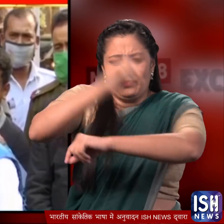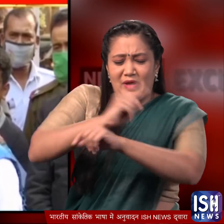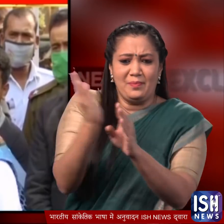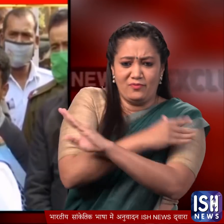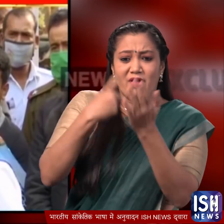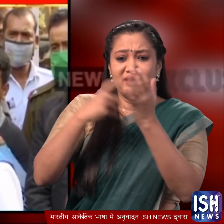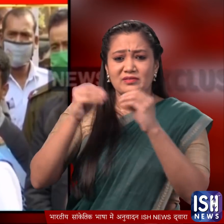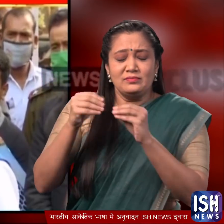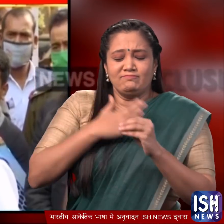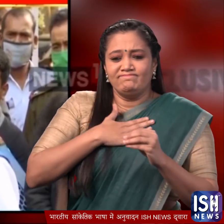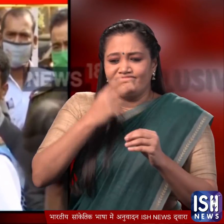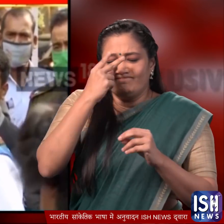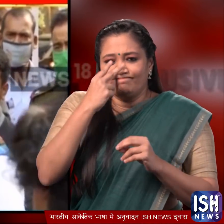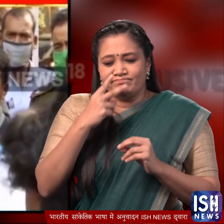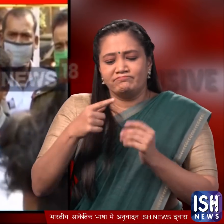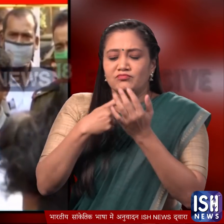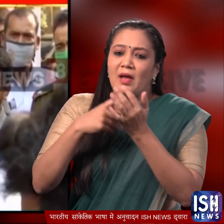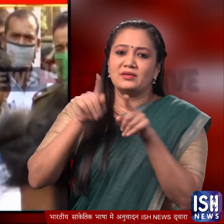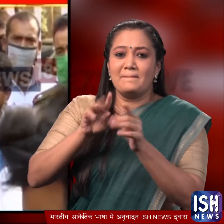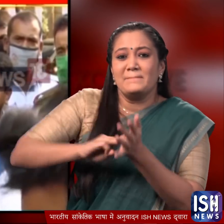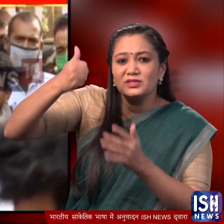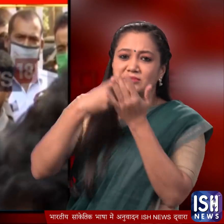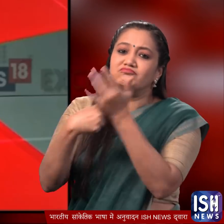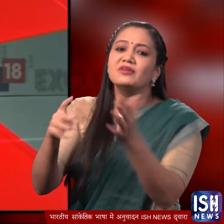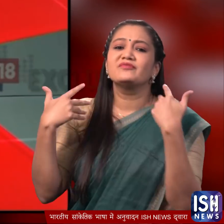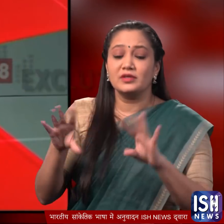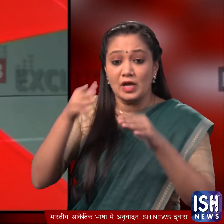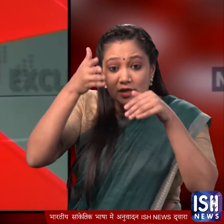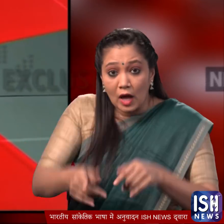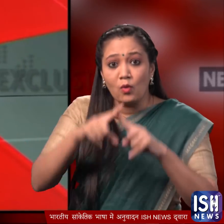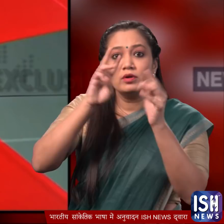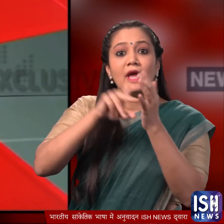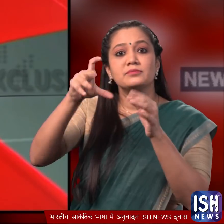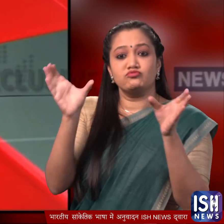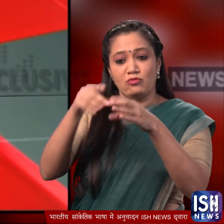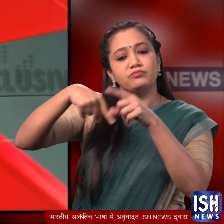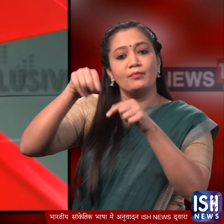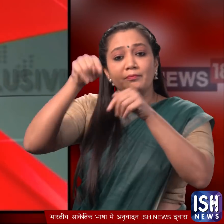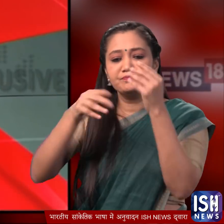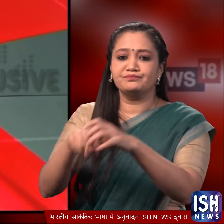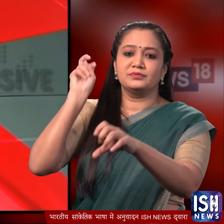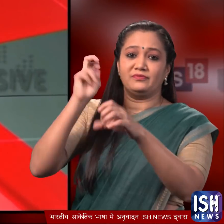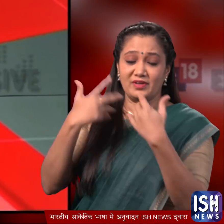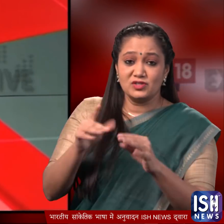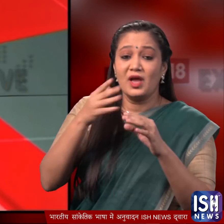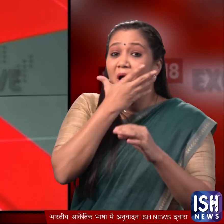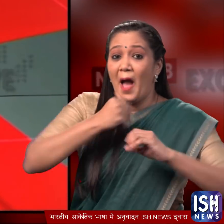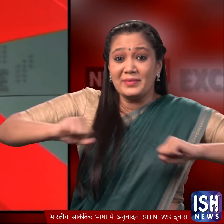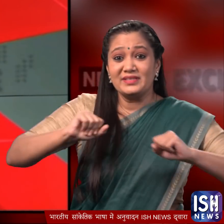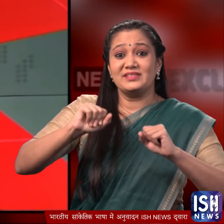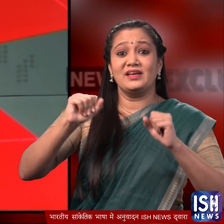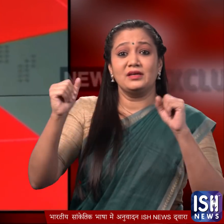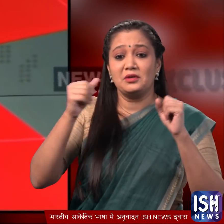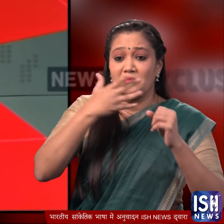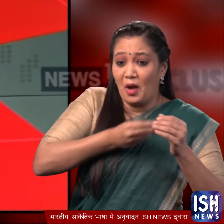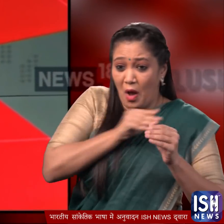राजीव बनर्जी ने नम आंखों के साथ ममता मंत्रिमंडल से इस्तीफा दे दिया था और अब उन्होंने टीएमसी छोड़ दी है, जिसे अमित शाह के 2 दिन के बंगाल दौरे